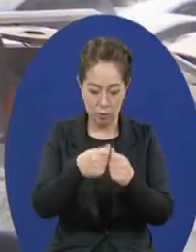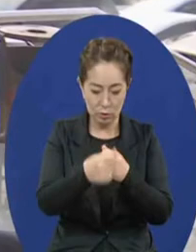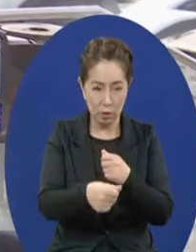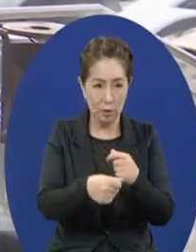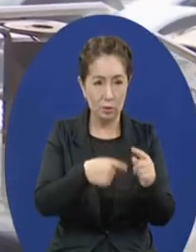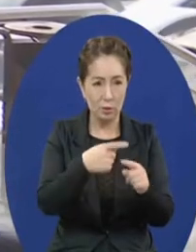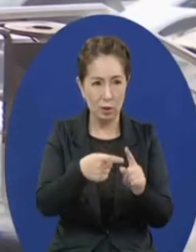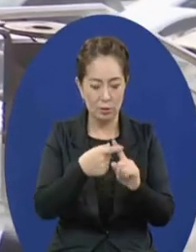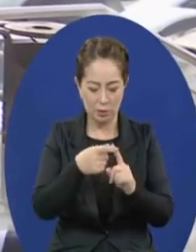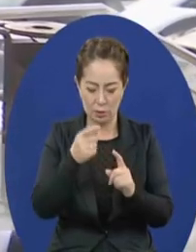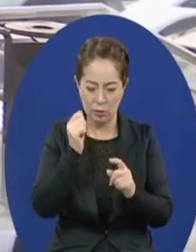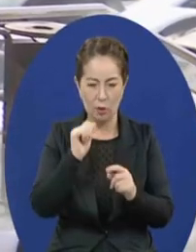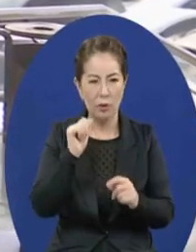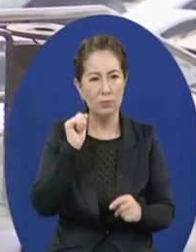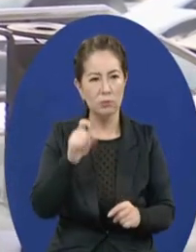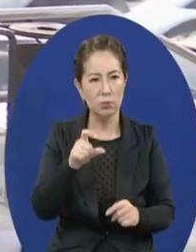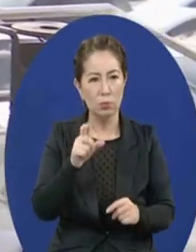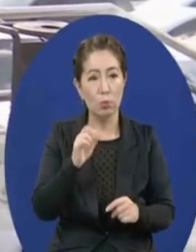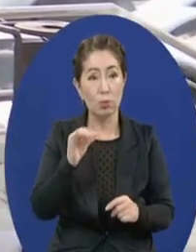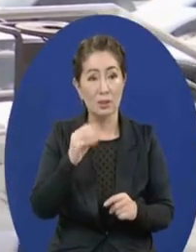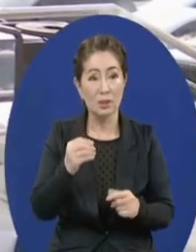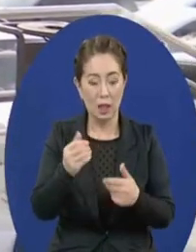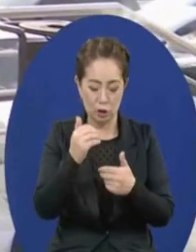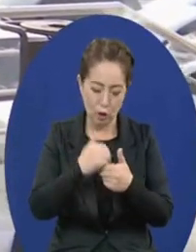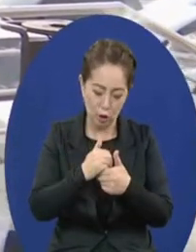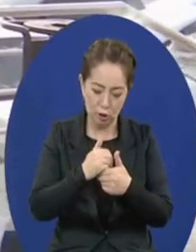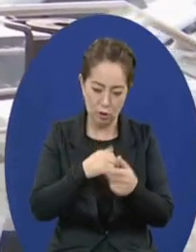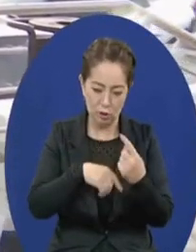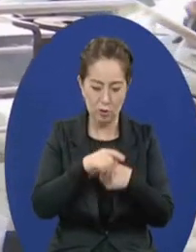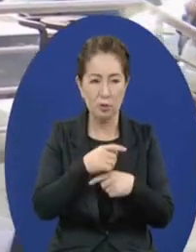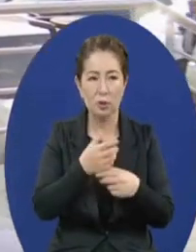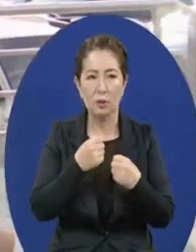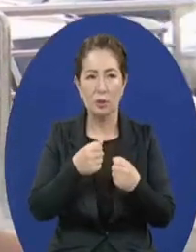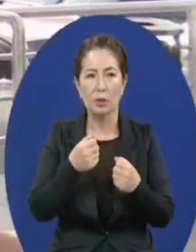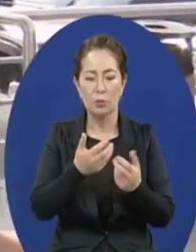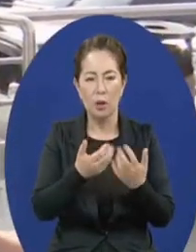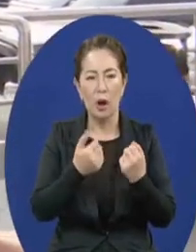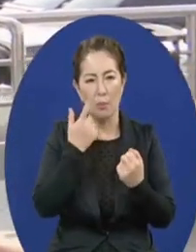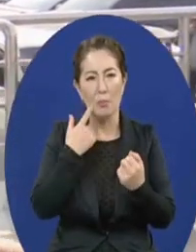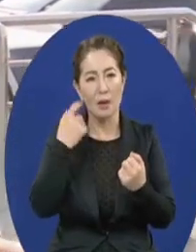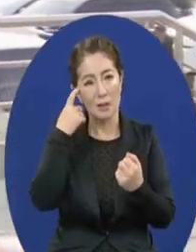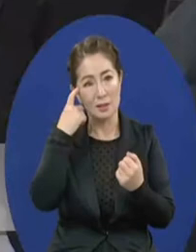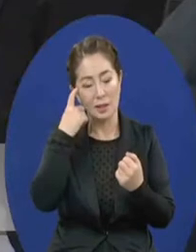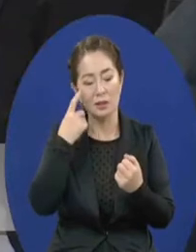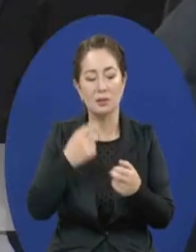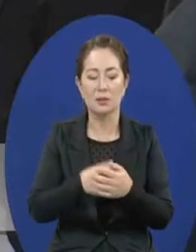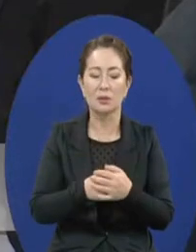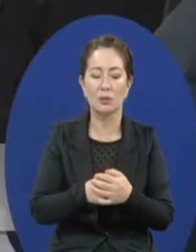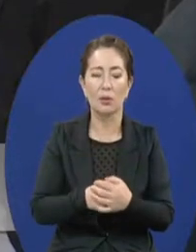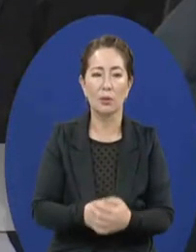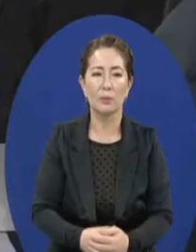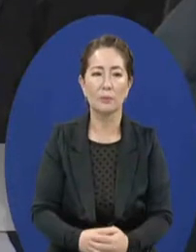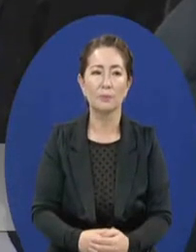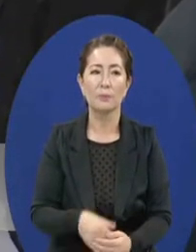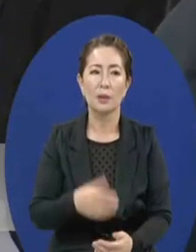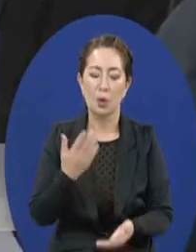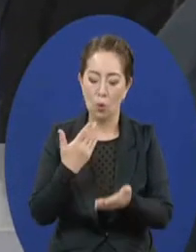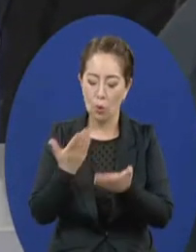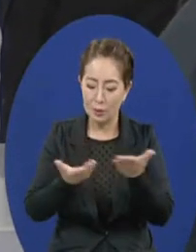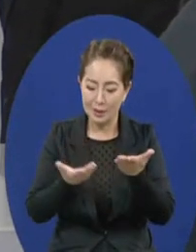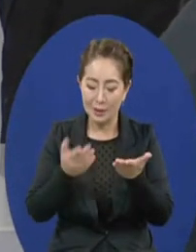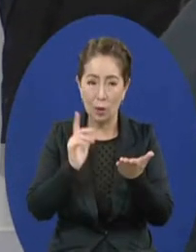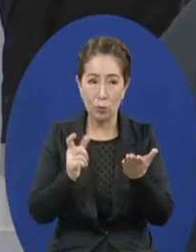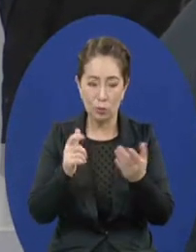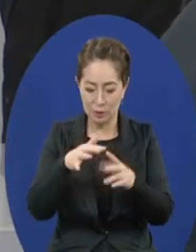байгаа болохоор ер нь бол их хэмжээний буцаа олголт орж ирэх юмтай болохоор тэгээд энийг ер нь авмар л санагтаад байдаг байхгүй юу? Будалтай